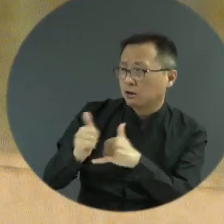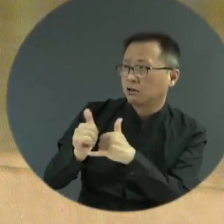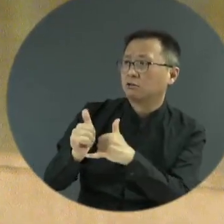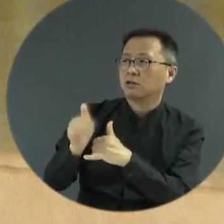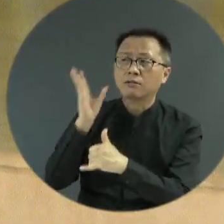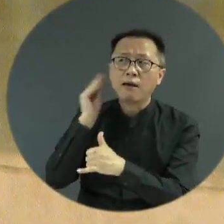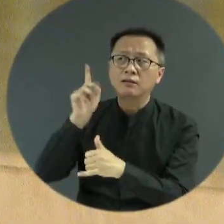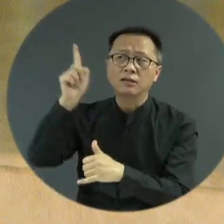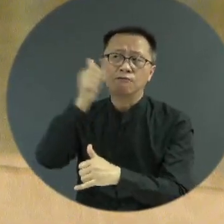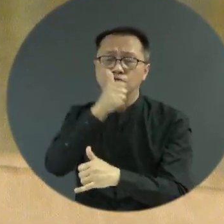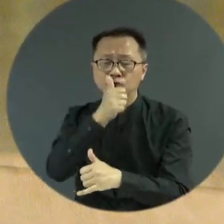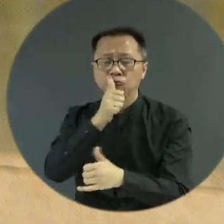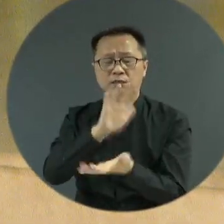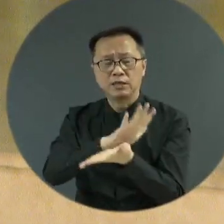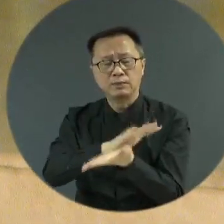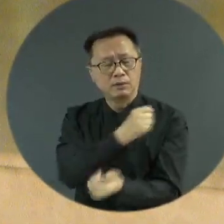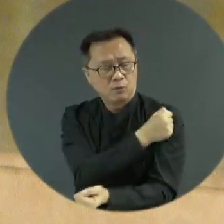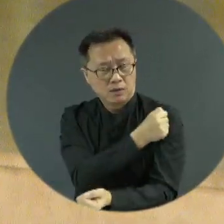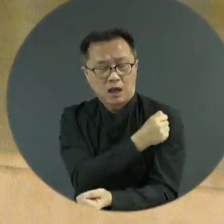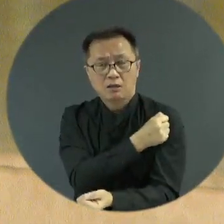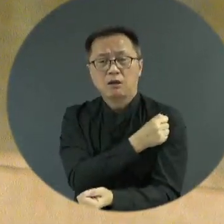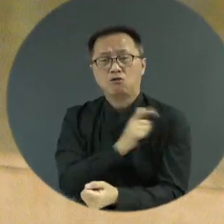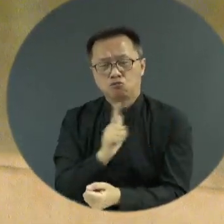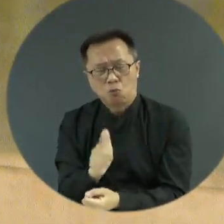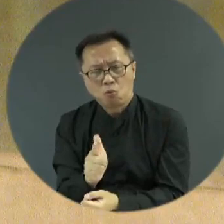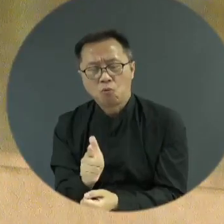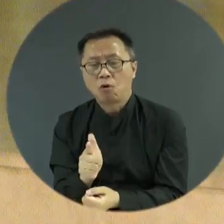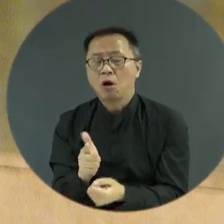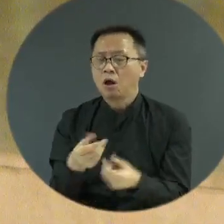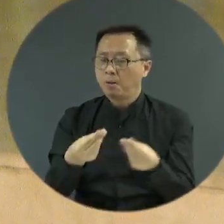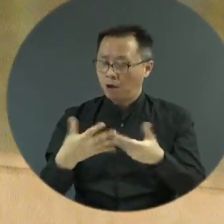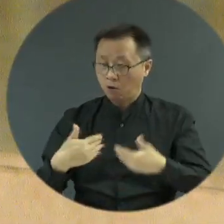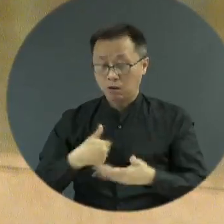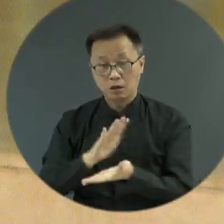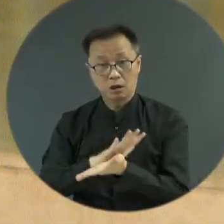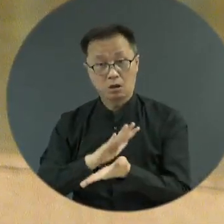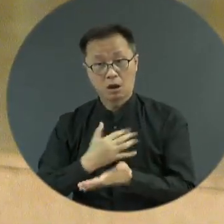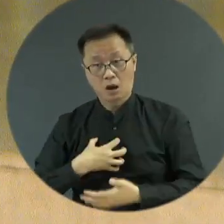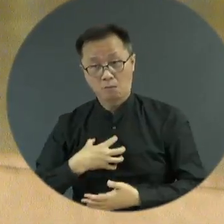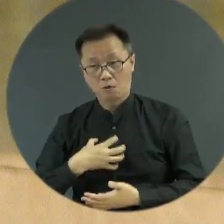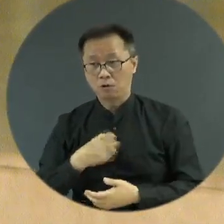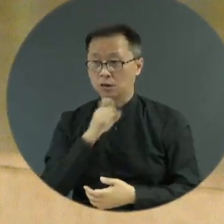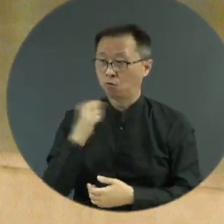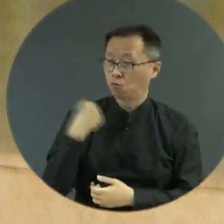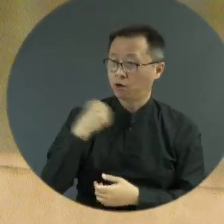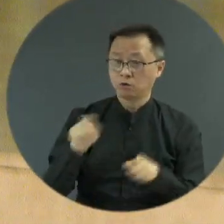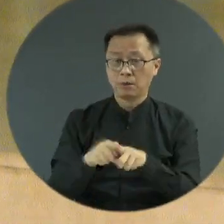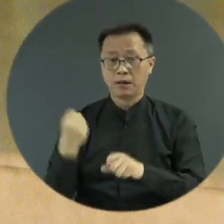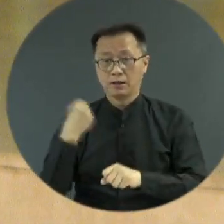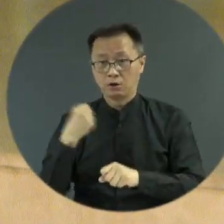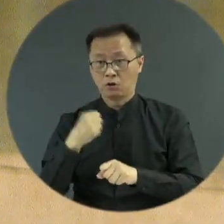历了艰难和痛苦，好使我们能够感觉到有勇气和力量去跟随